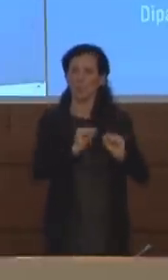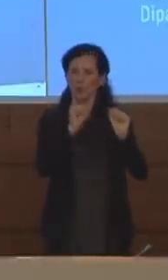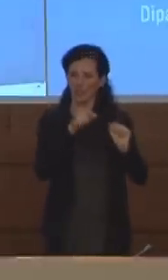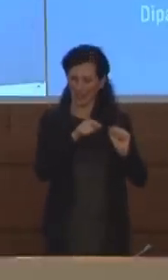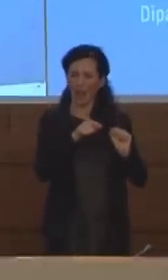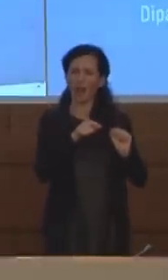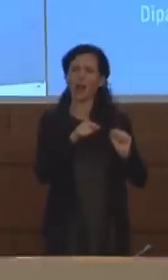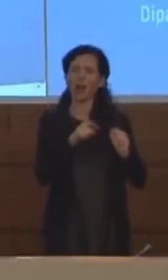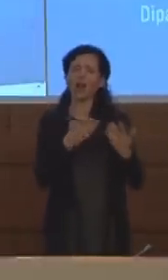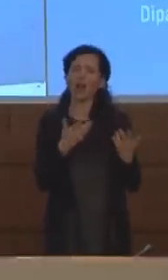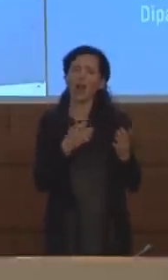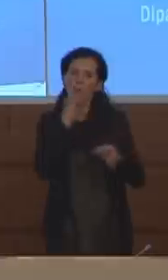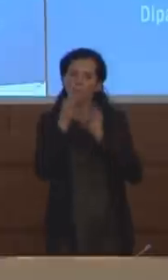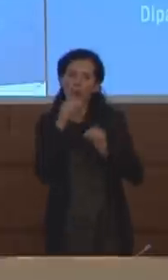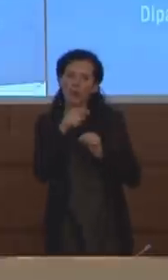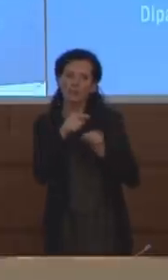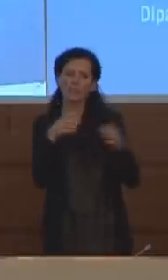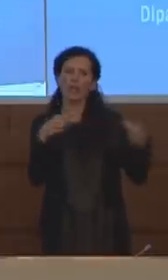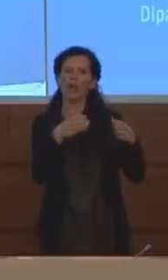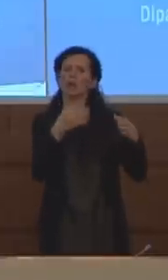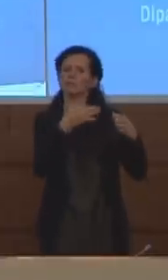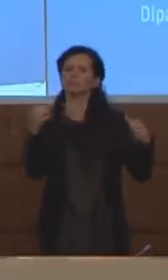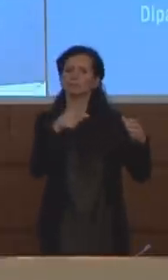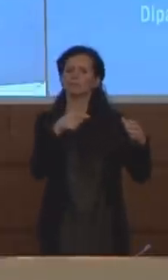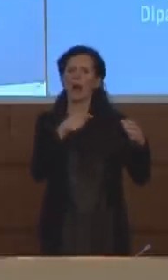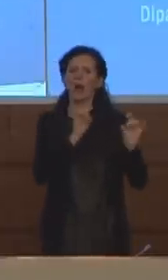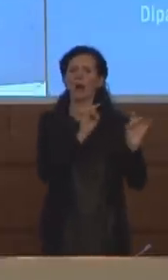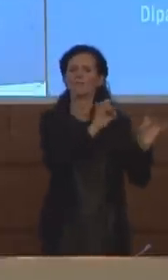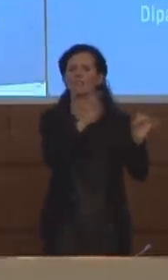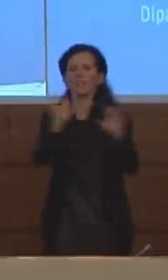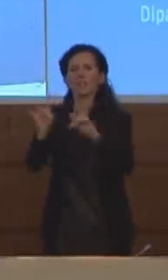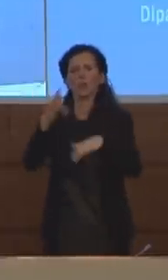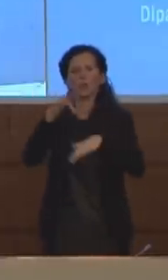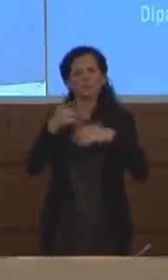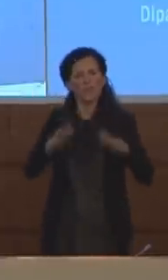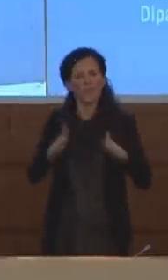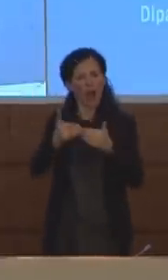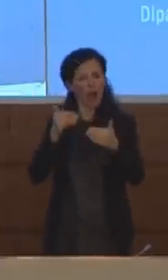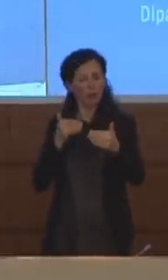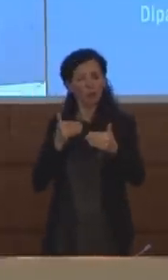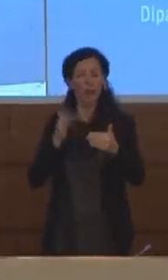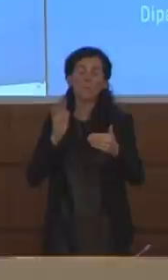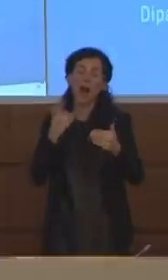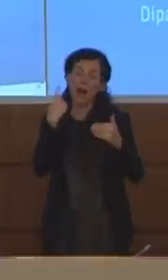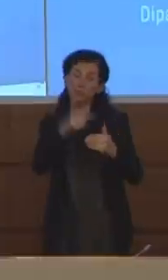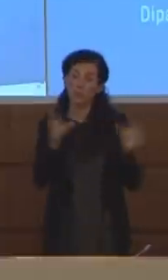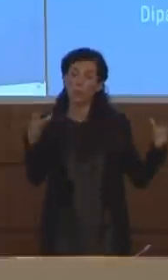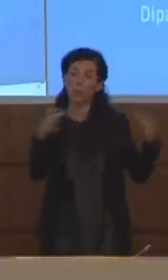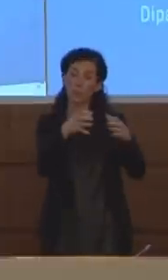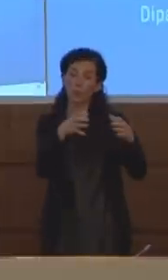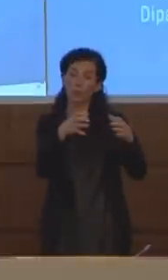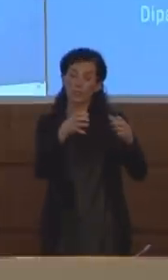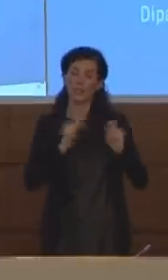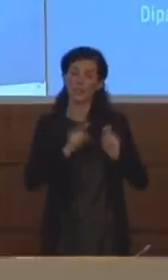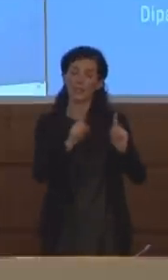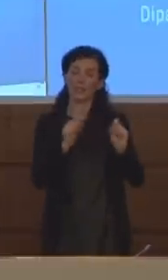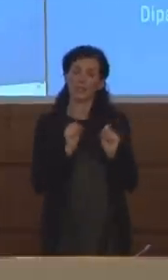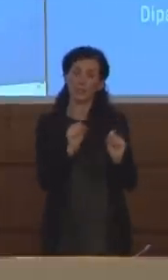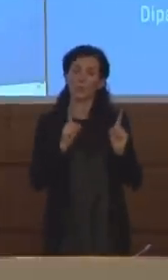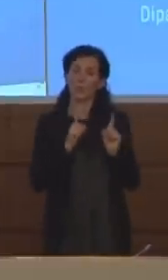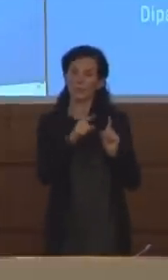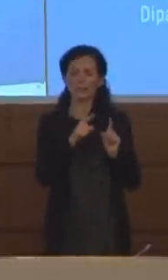immunizzata o comunque entrata in contatto con il virus questa è una è un target molto lontano da noi in questo momento e quindi abbiamo questa è la